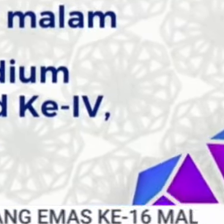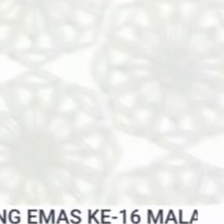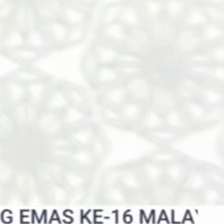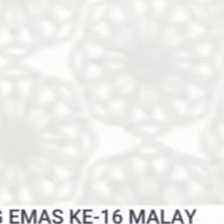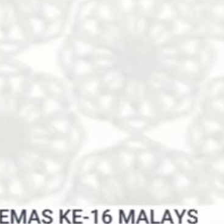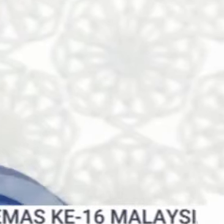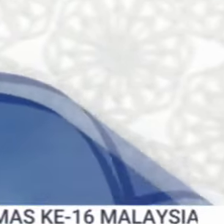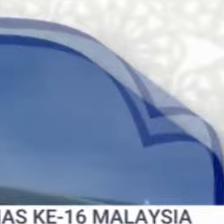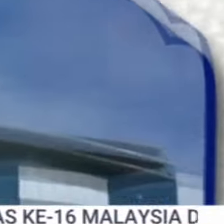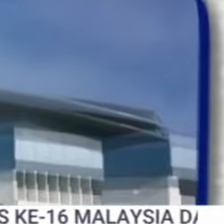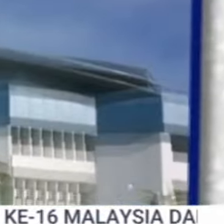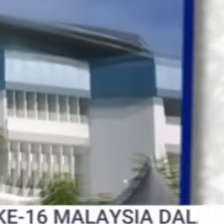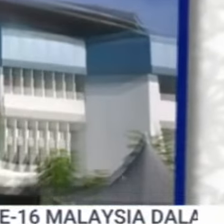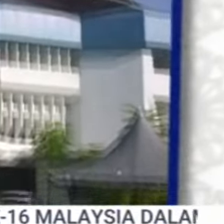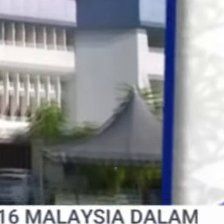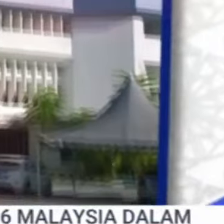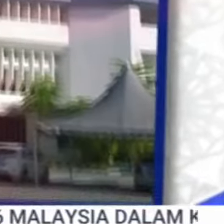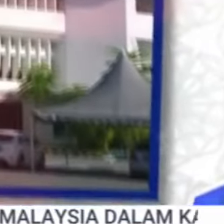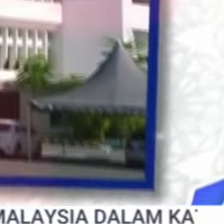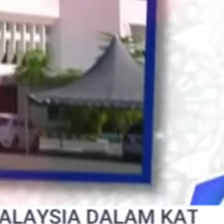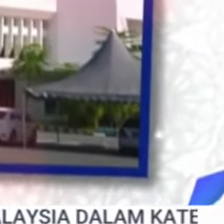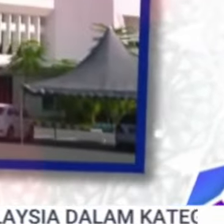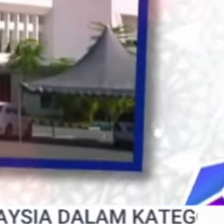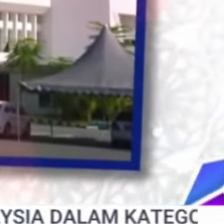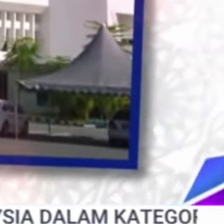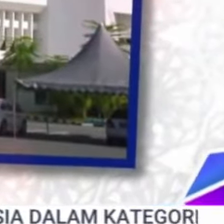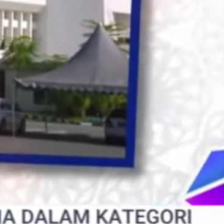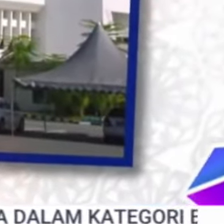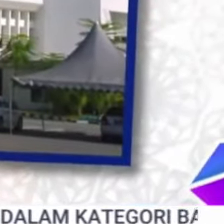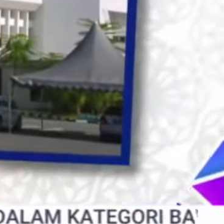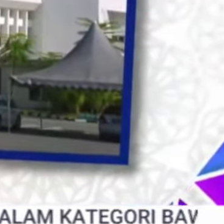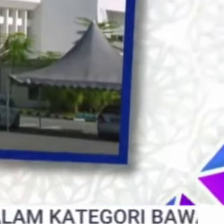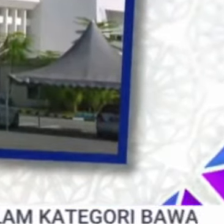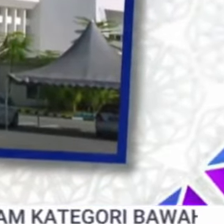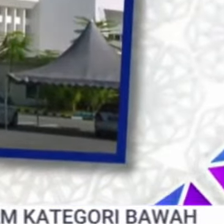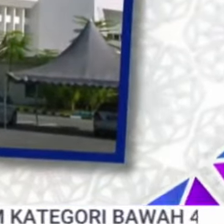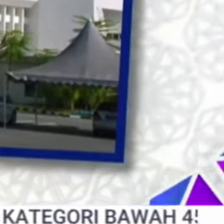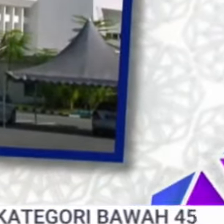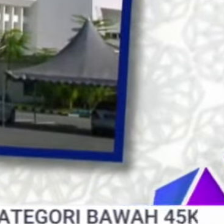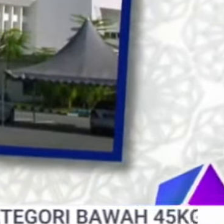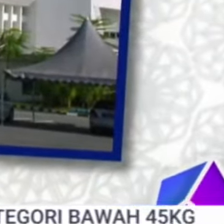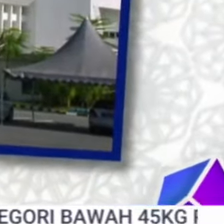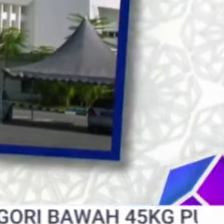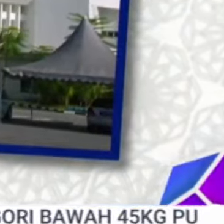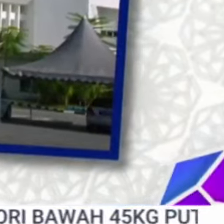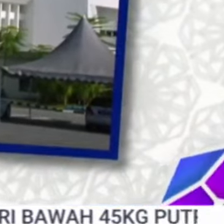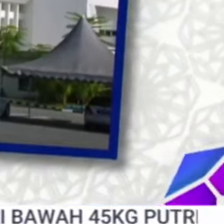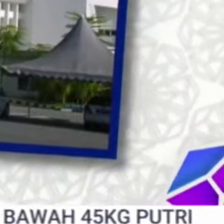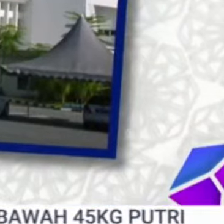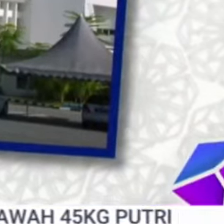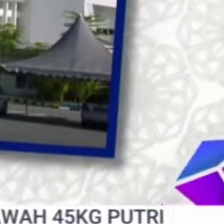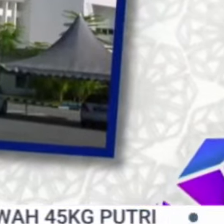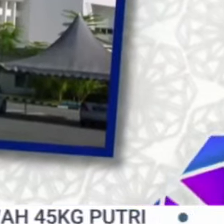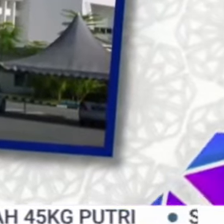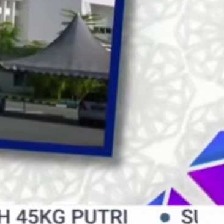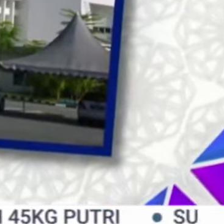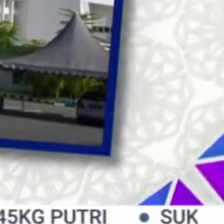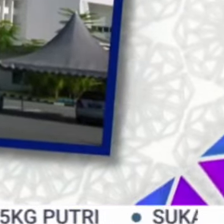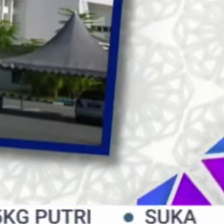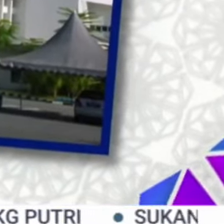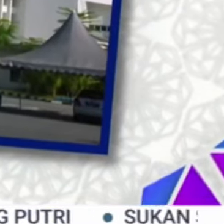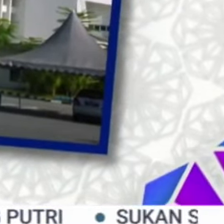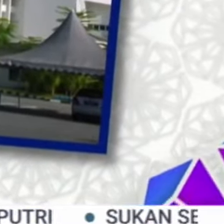di Terengganu pada hari Sabtu, 13 Mei 2023 di Dewan Al-Muktafi Billah Shah, Universiti Sultan Zainal